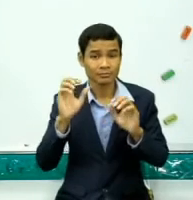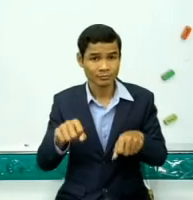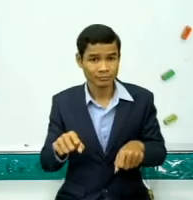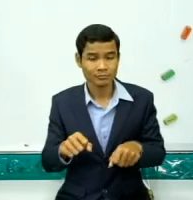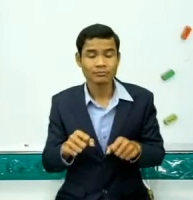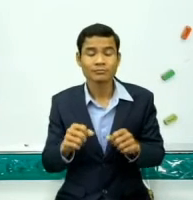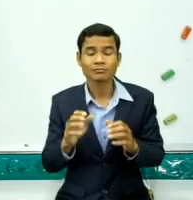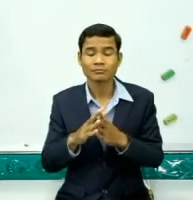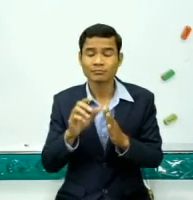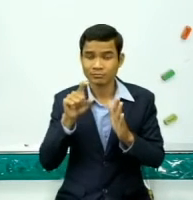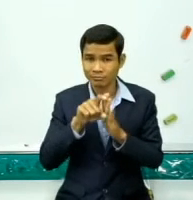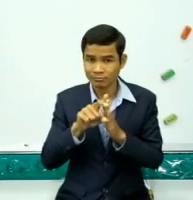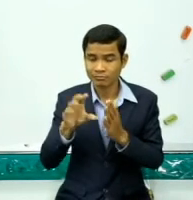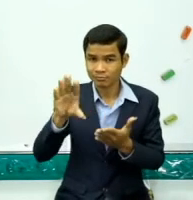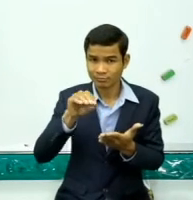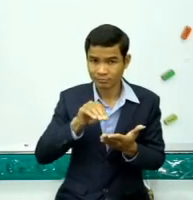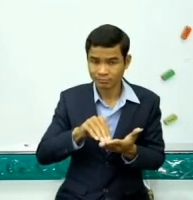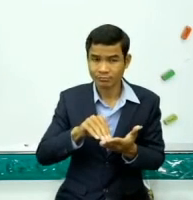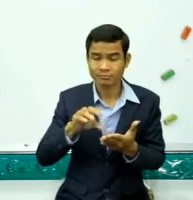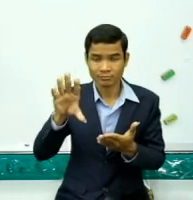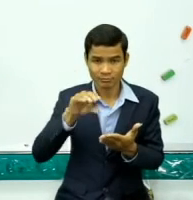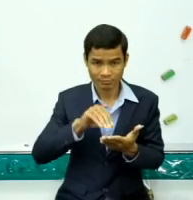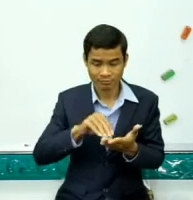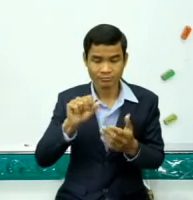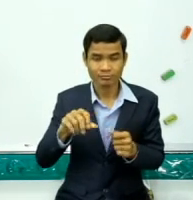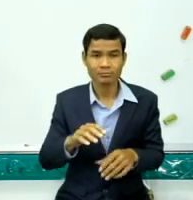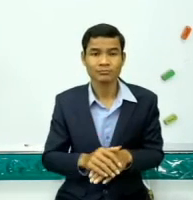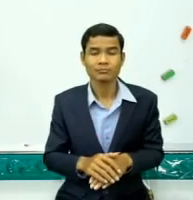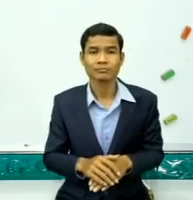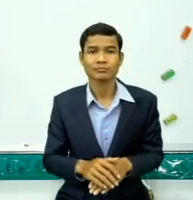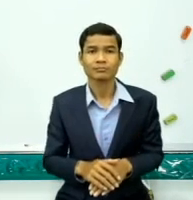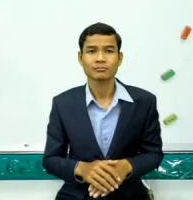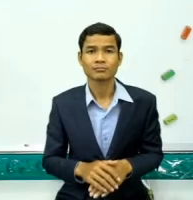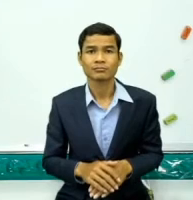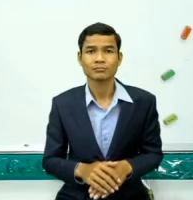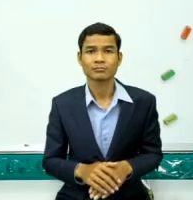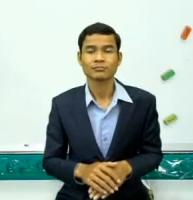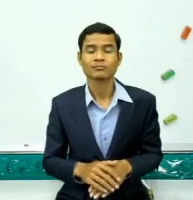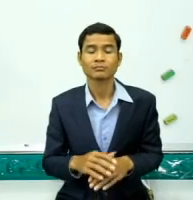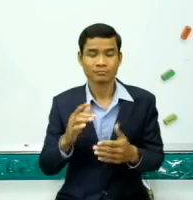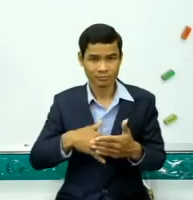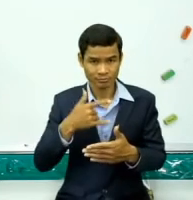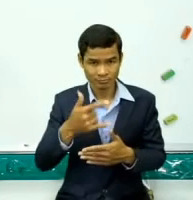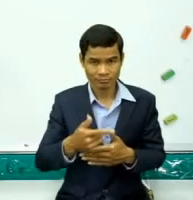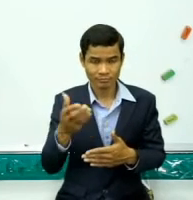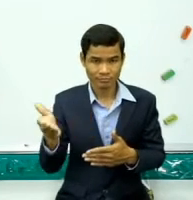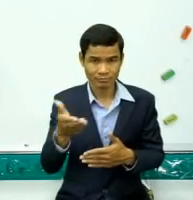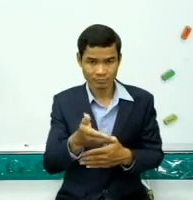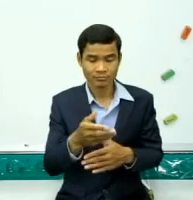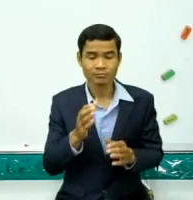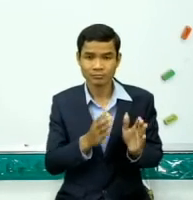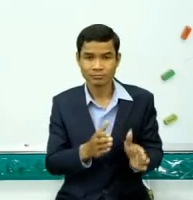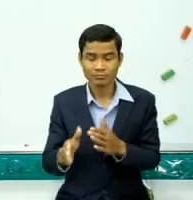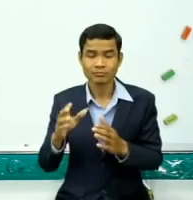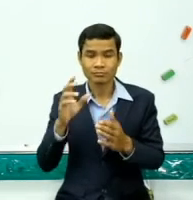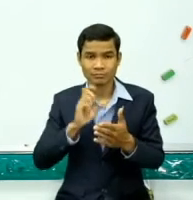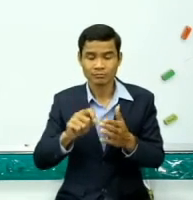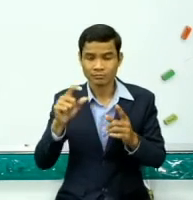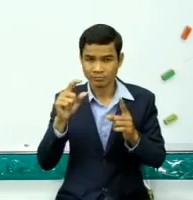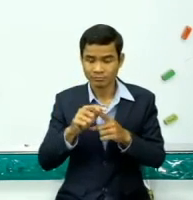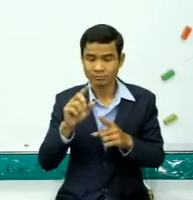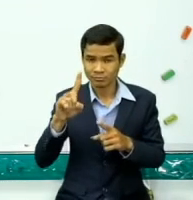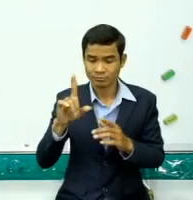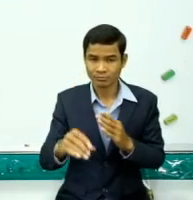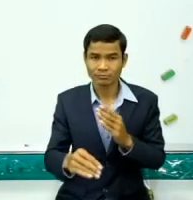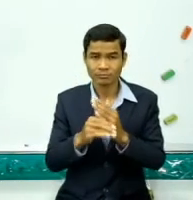chà bà là nế đạp bấy đã trầm lòng trường chà và tỏ máu con tìm sơ sơ bị mùi tiện là con